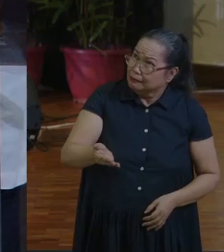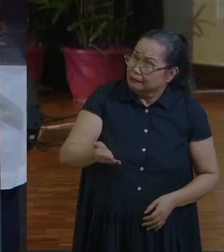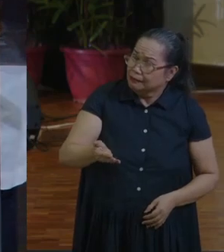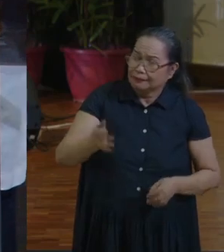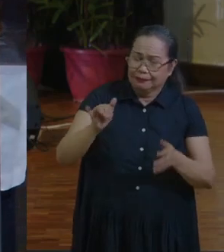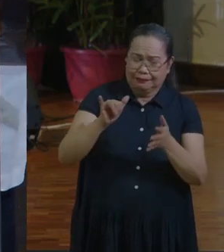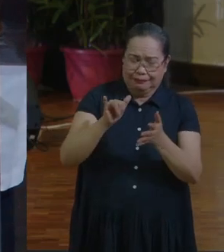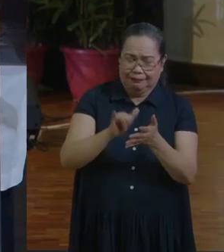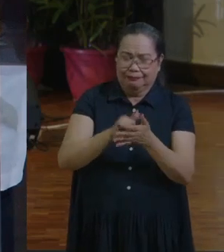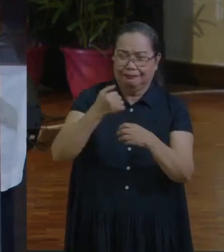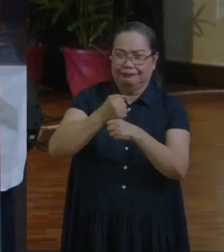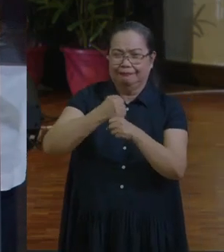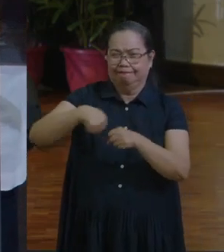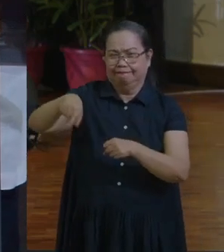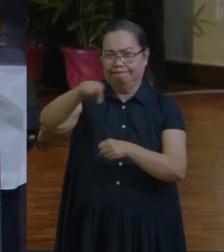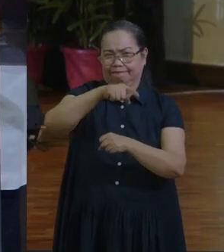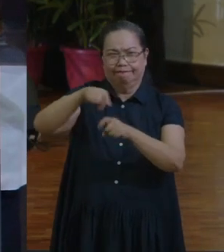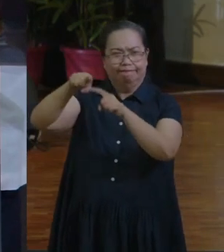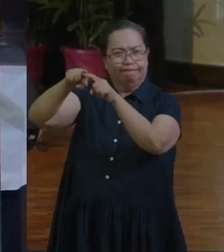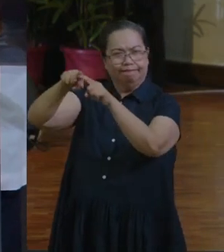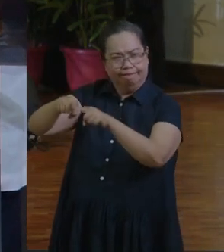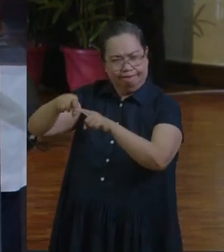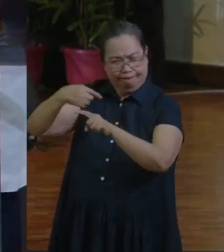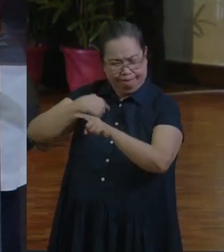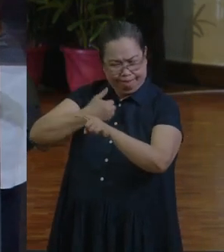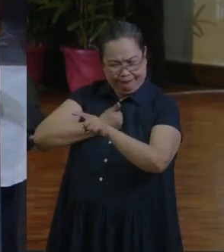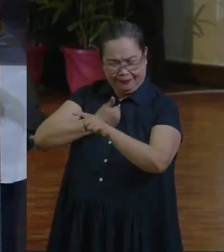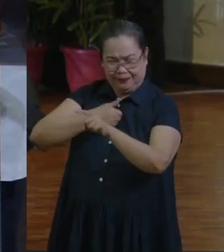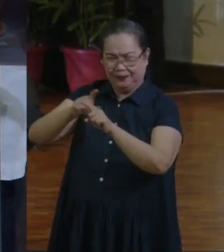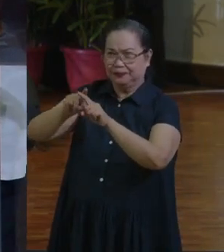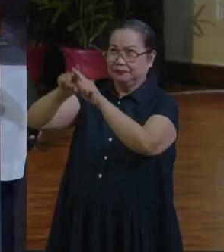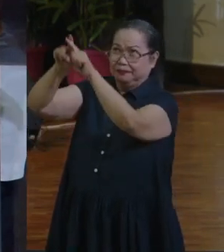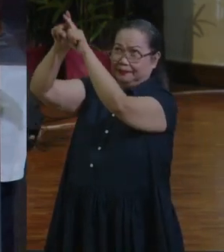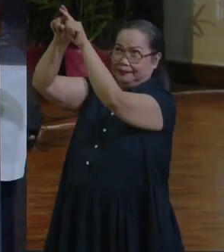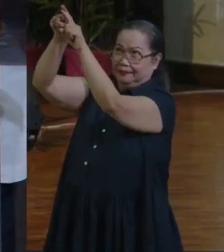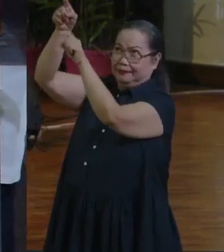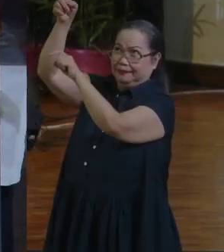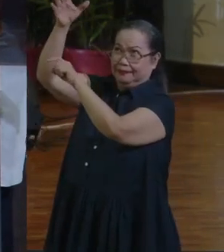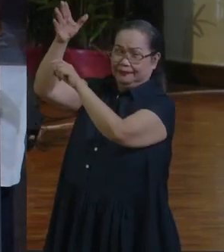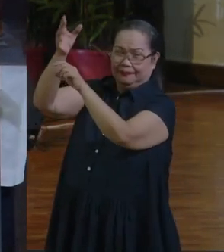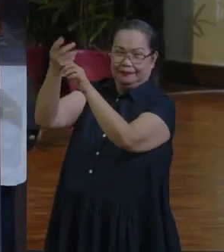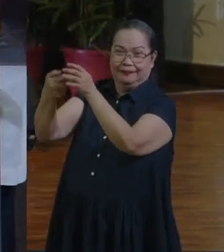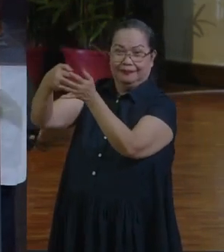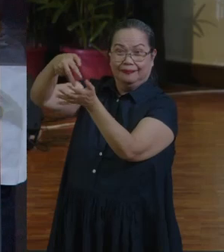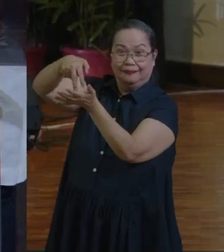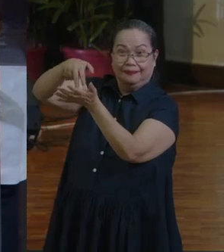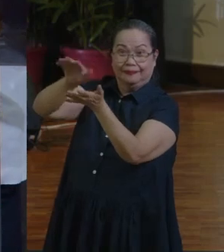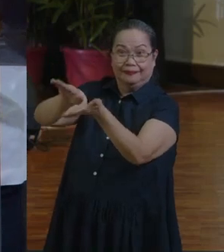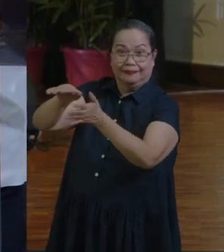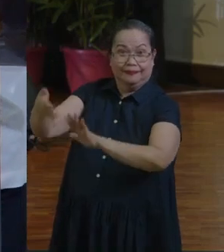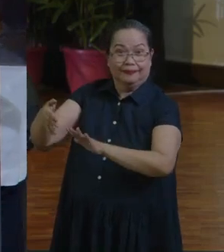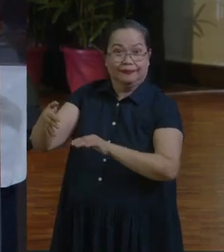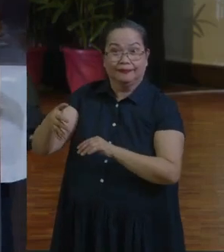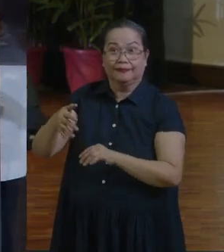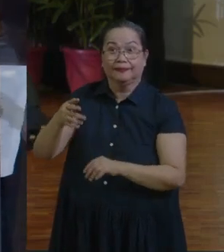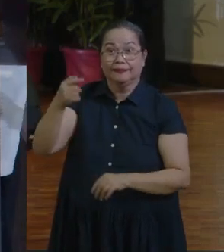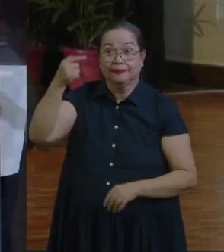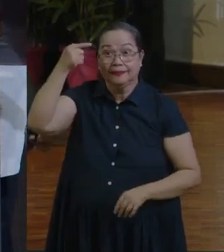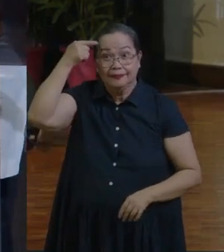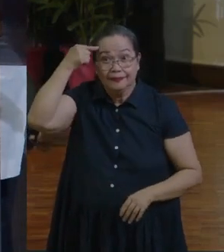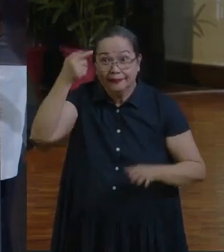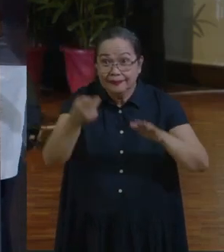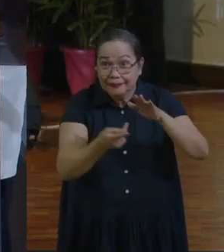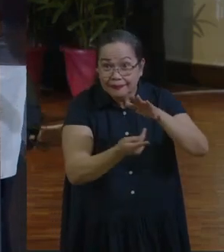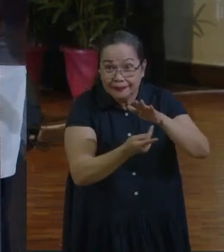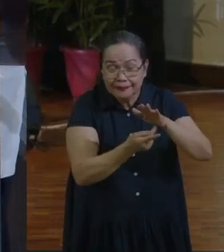but that was to make us rely not on ourselves but on God who raises the dead. Akala niya mamamatay na rin